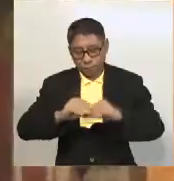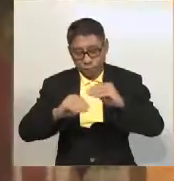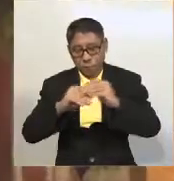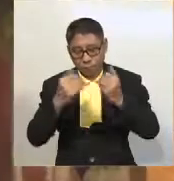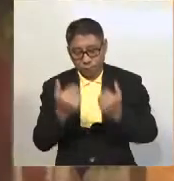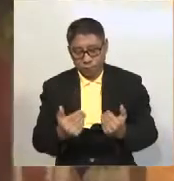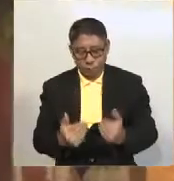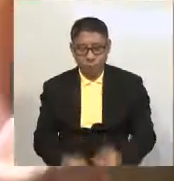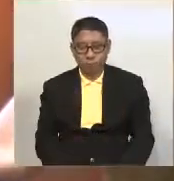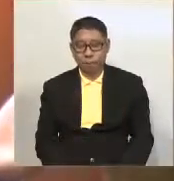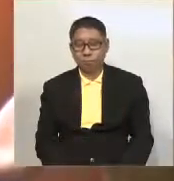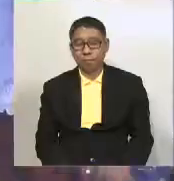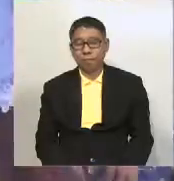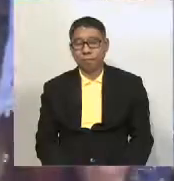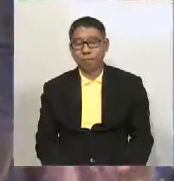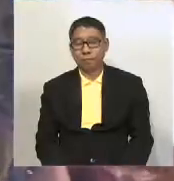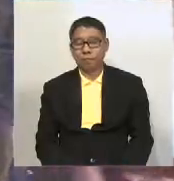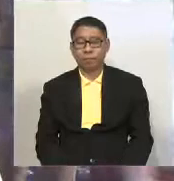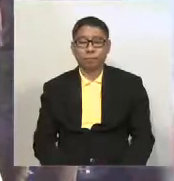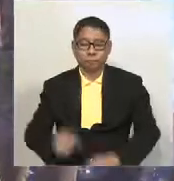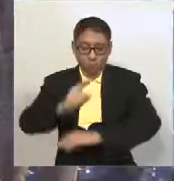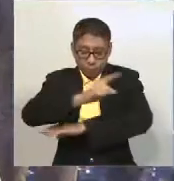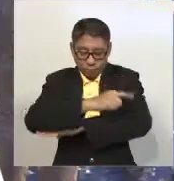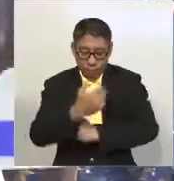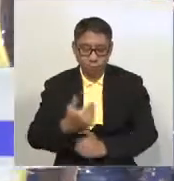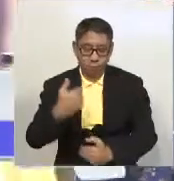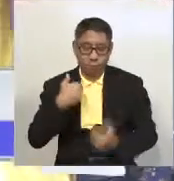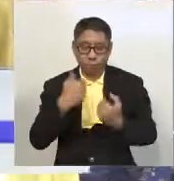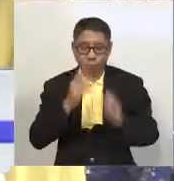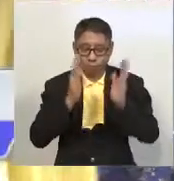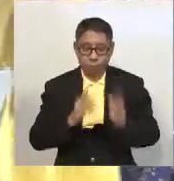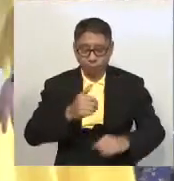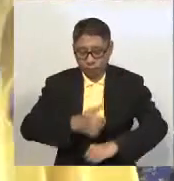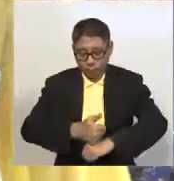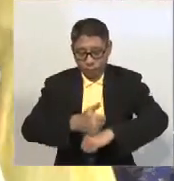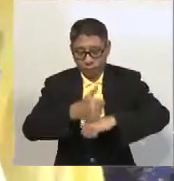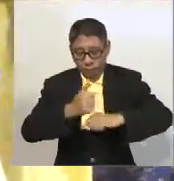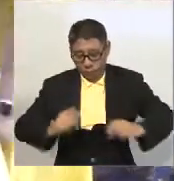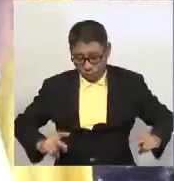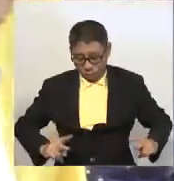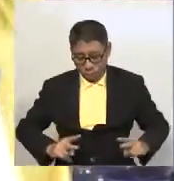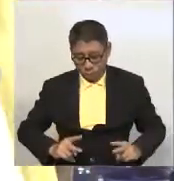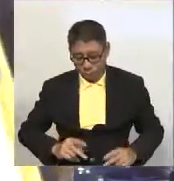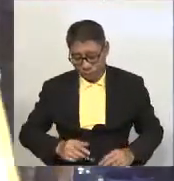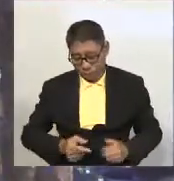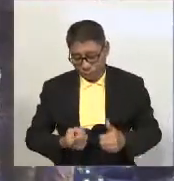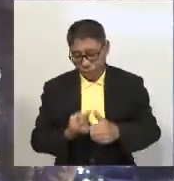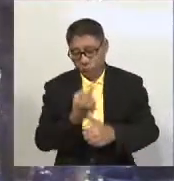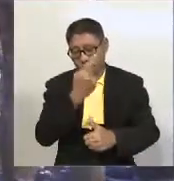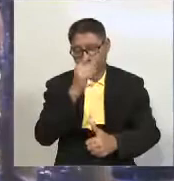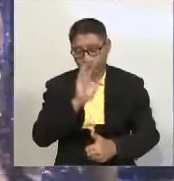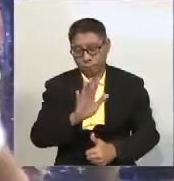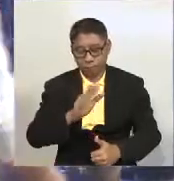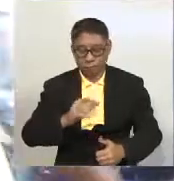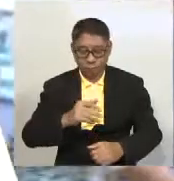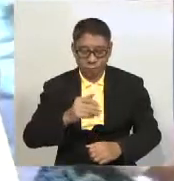การนี้กันหน่อยค่ะ ถือว่าวันนี้ได้ผู้ที่เป็นแชมป์สมัยแรกของลูกทุ่งชิงแชม